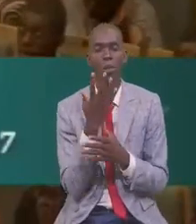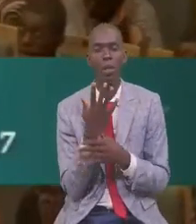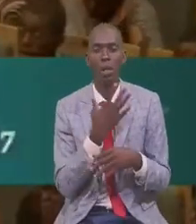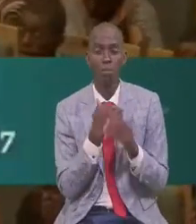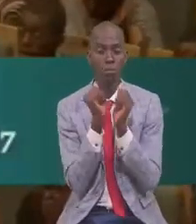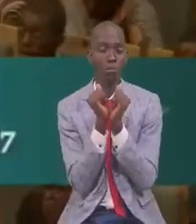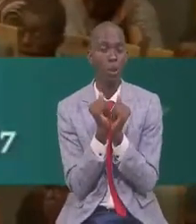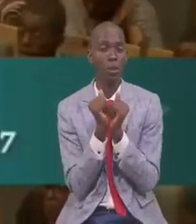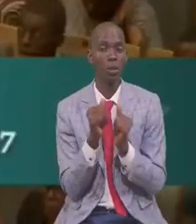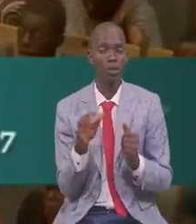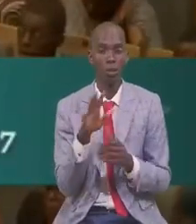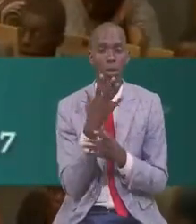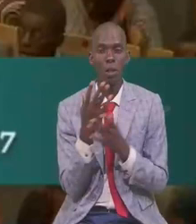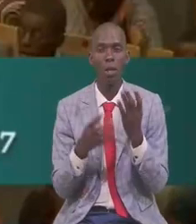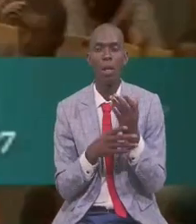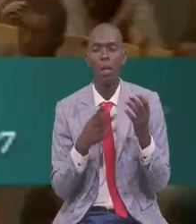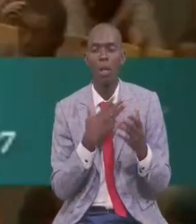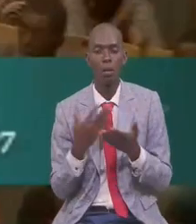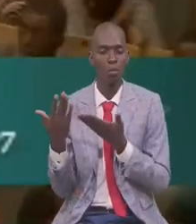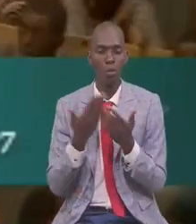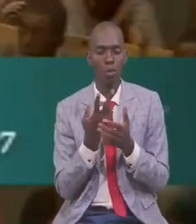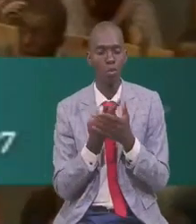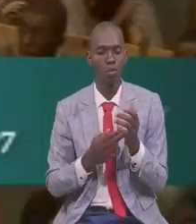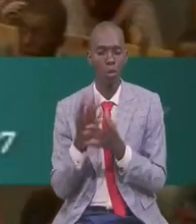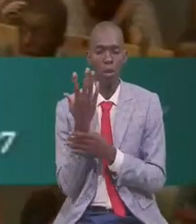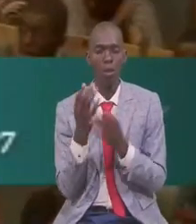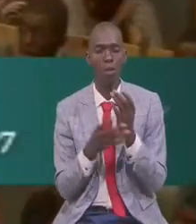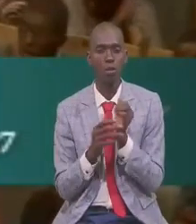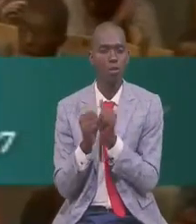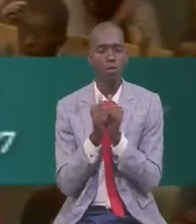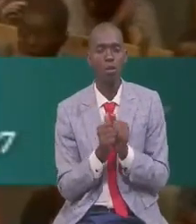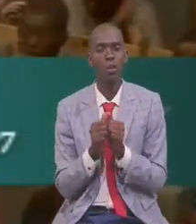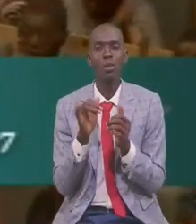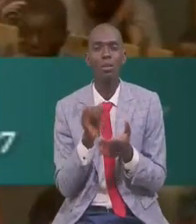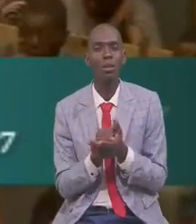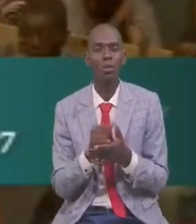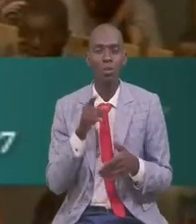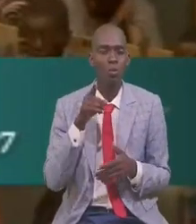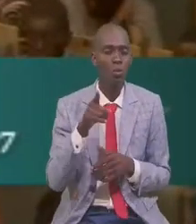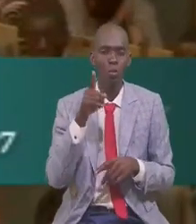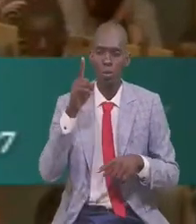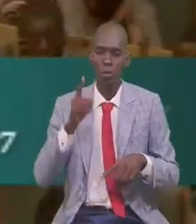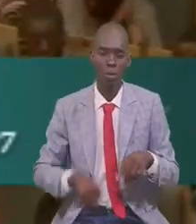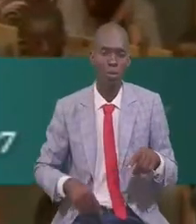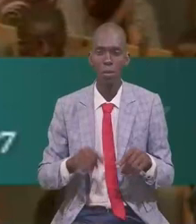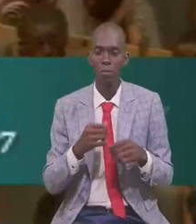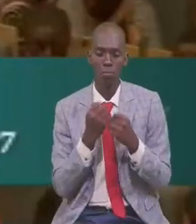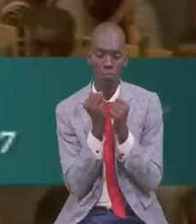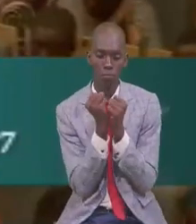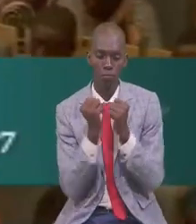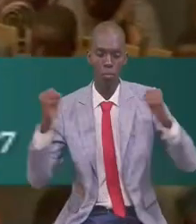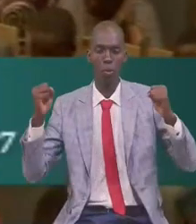Litait deux mains et les maintiennent attachées. Et tu n'arrives pas à couper la corde